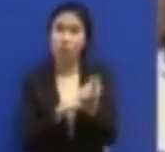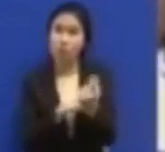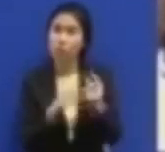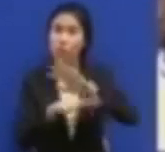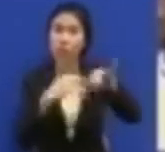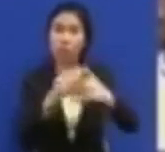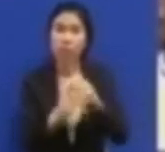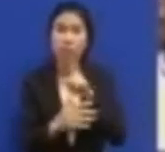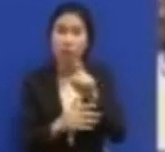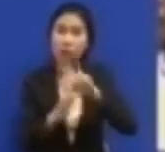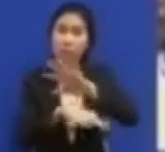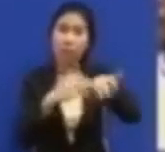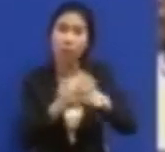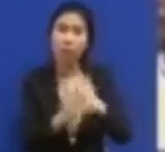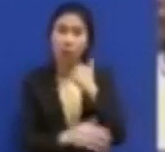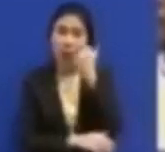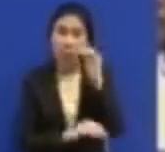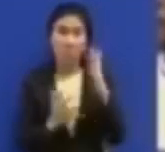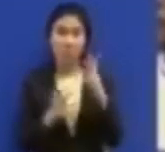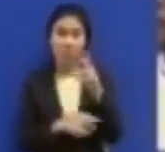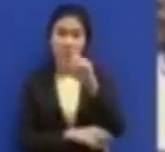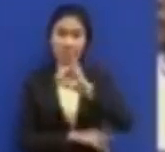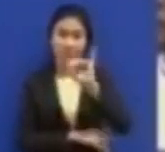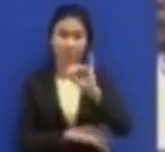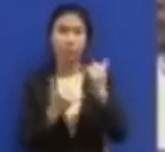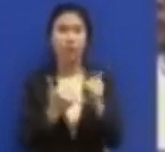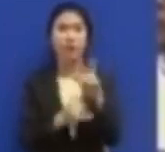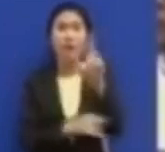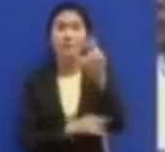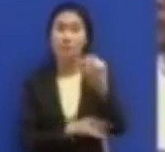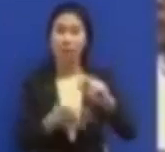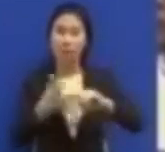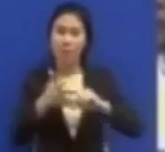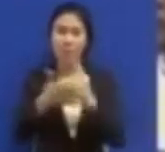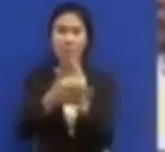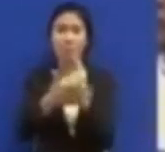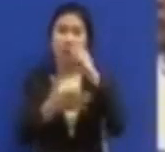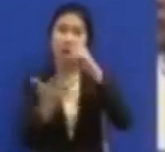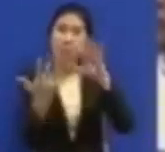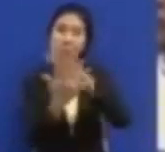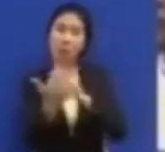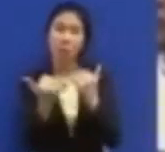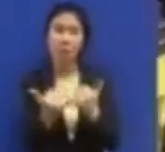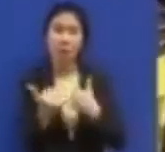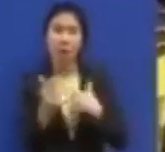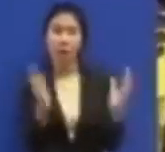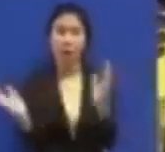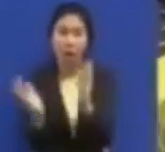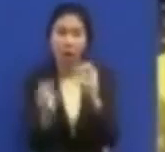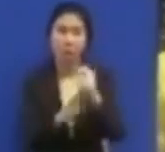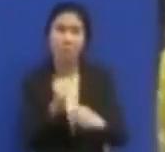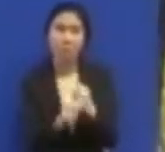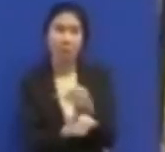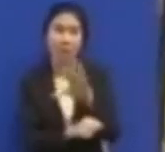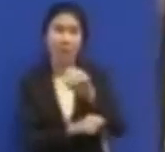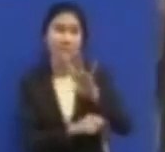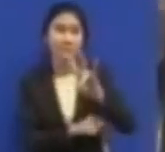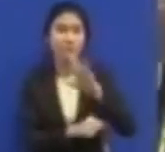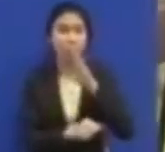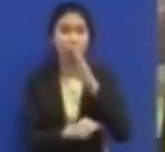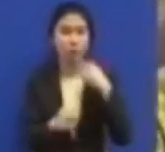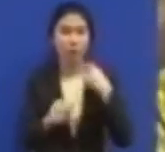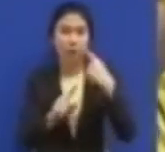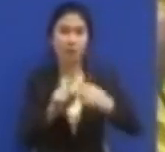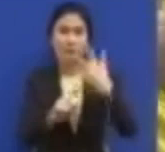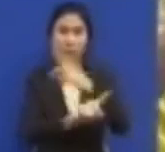หรอท่านประธานครับสภาผู้แทนราษฎรไทยถูกปฏิวัติรัฐประหารมาตั้งแต่ปี57พอมีการเลือกตั้ง24มีนาคมปุ๊